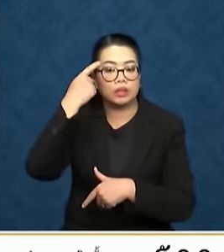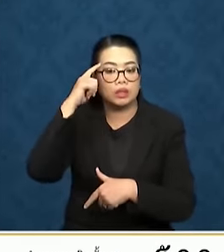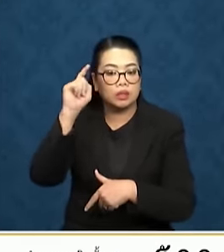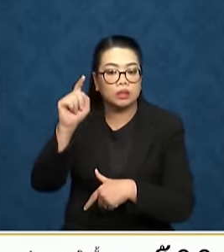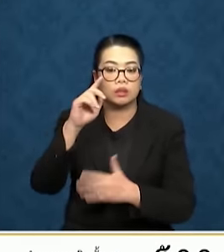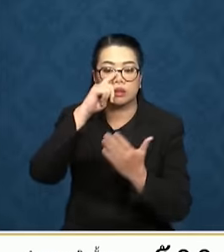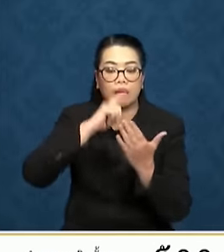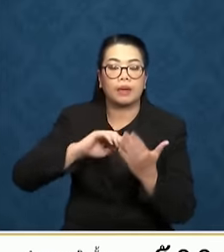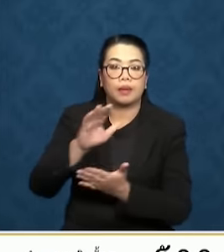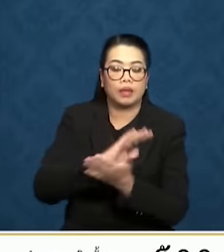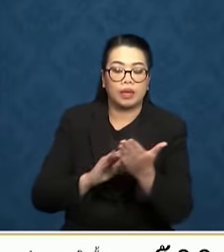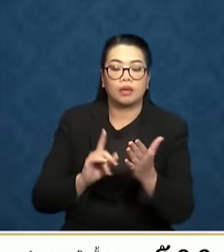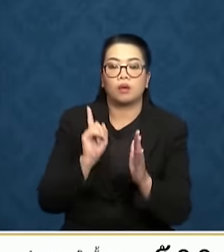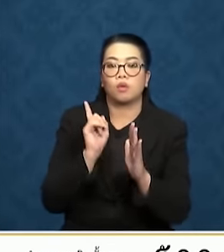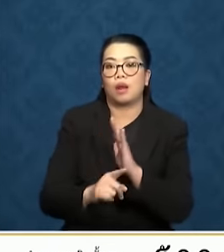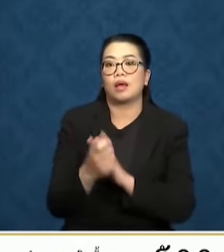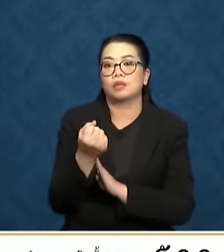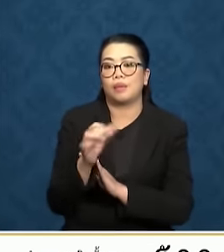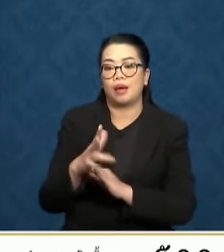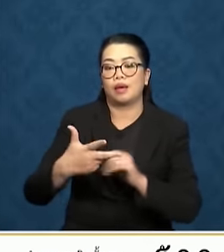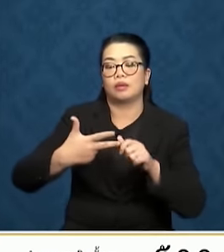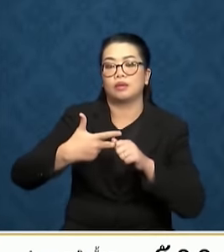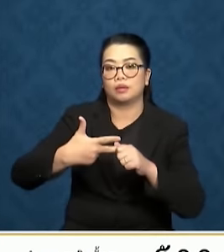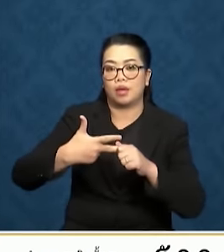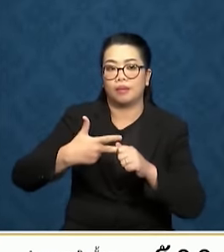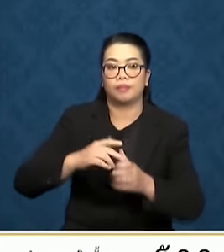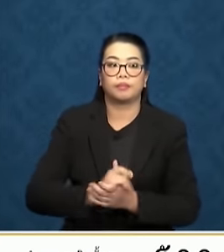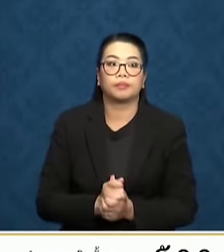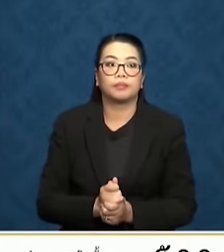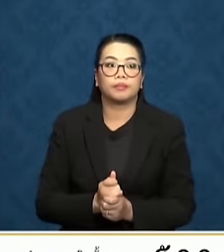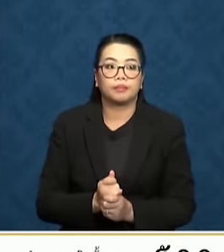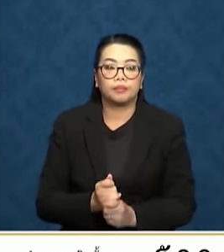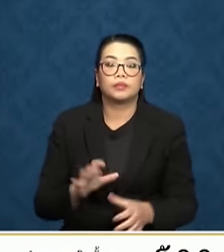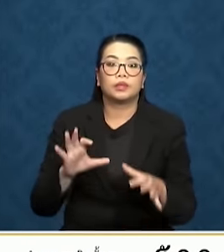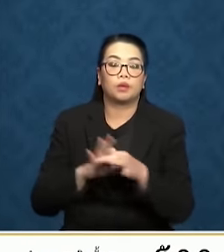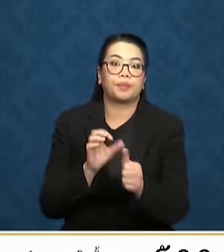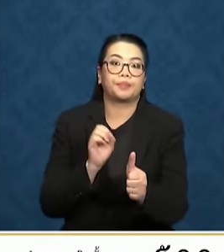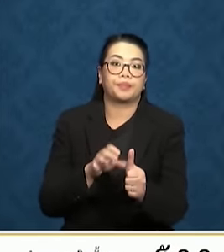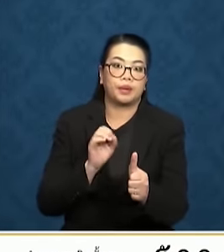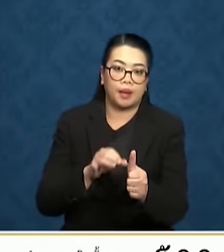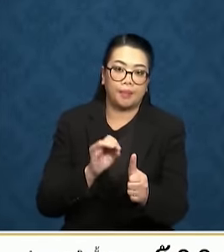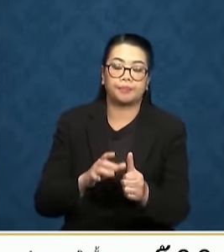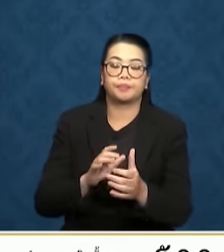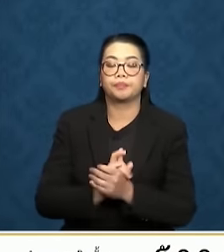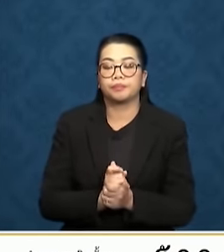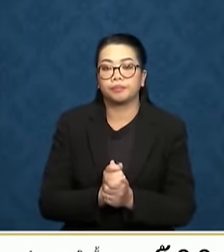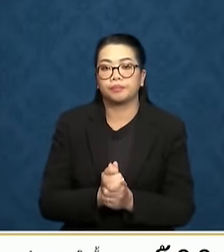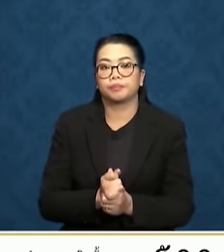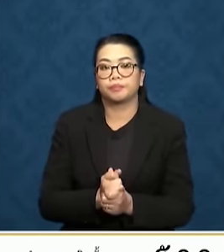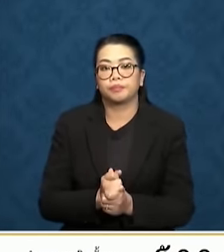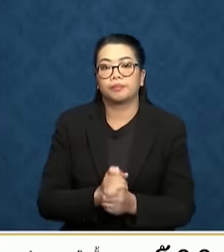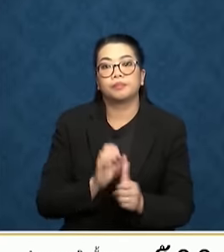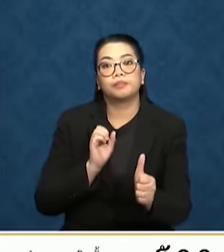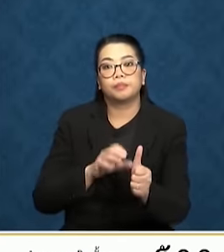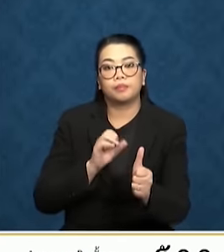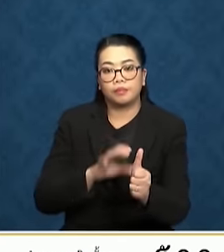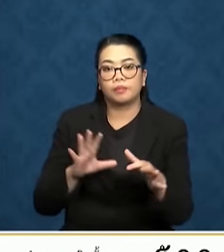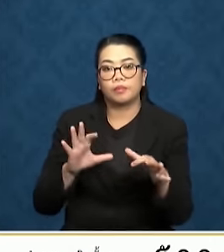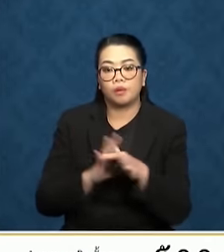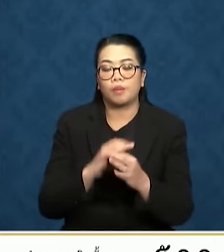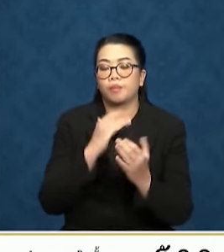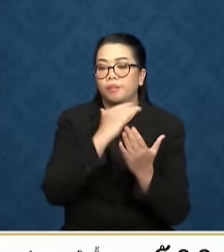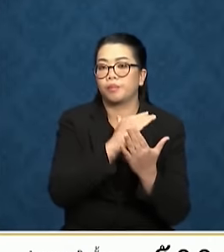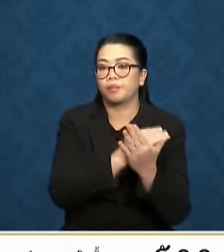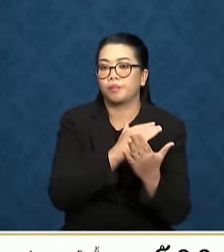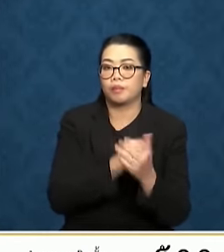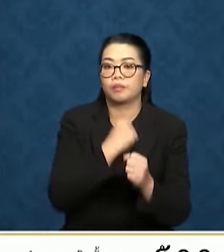ใช้เวลา 15นาทีครับท่านประธานส่วนวาระที่ 3เป็นเรื่องของการเสนอแนะนะครับแน่นอนว่าการเสนอแนะเกี่ยวกับกระบวนการการ